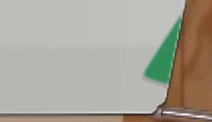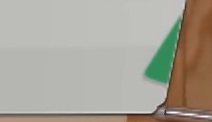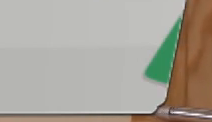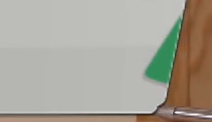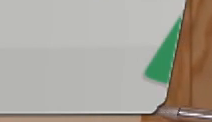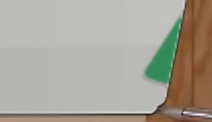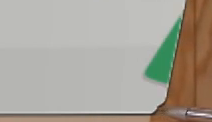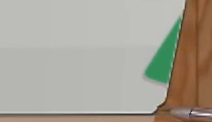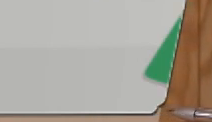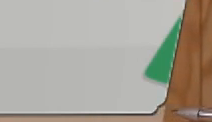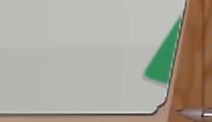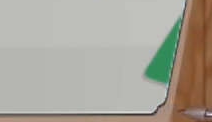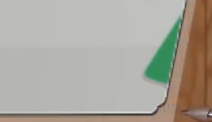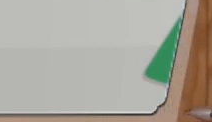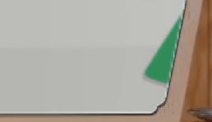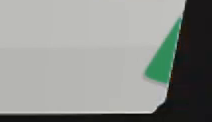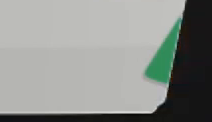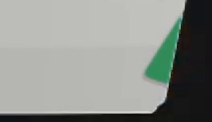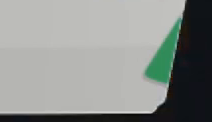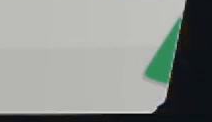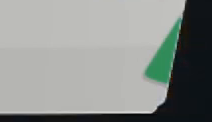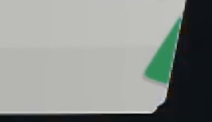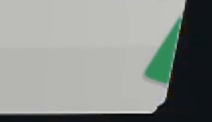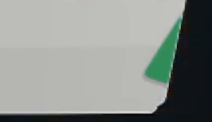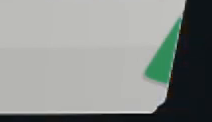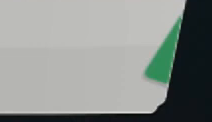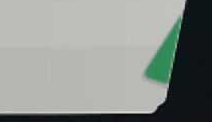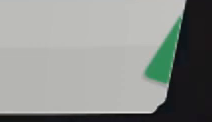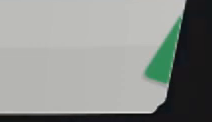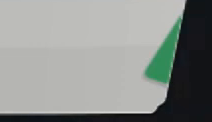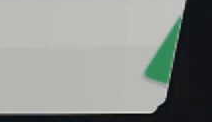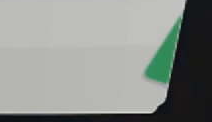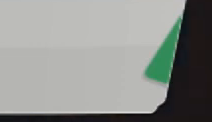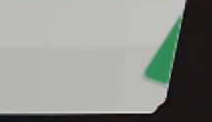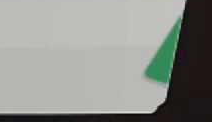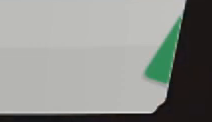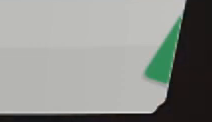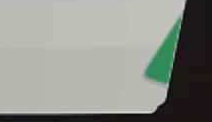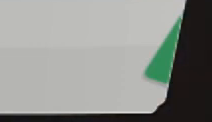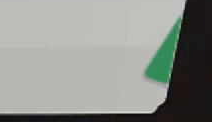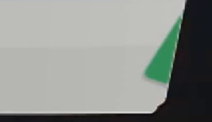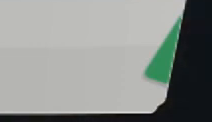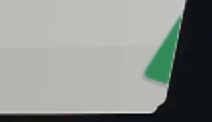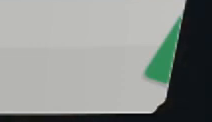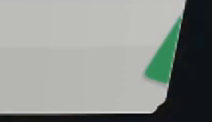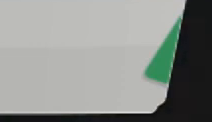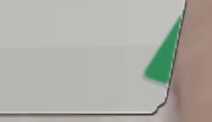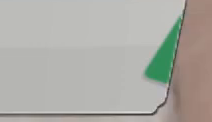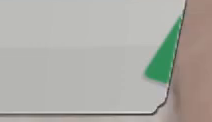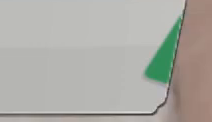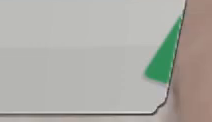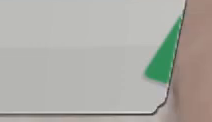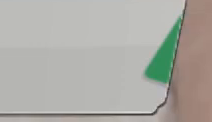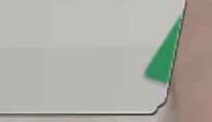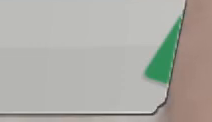hafızayı işleyen beyin aktivitesine benzemektedir. Rüya 30 saniyeden 4 dakikaya kadar çeşitli sürelerde görülebilir.